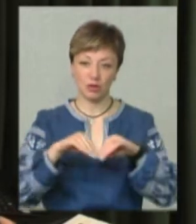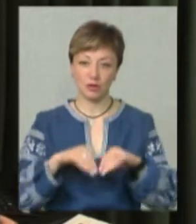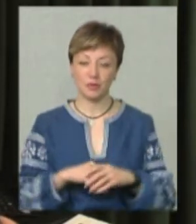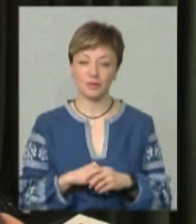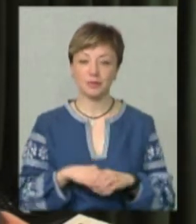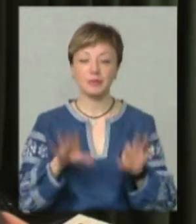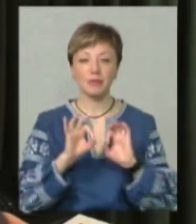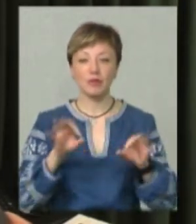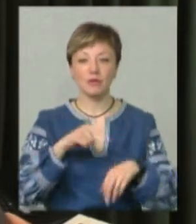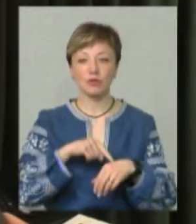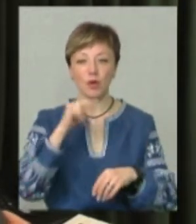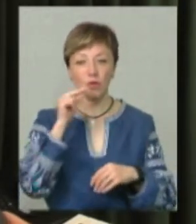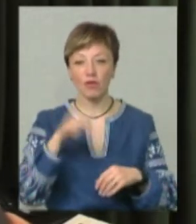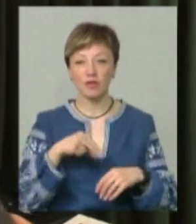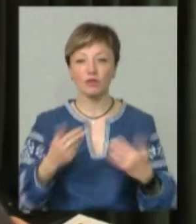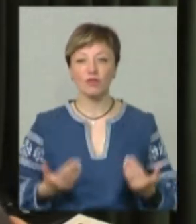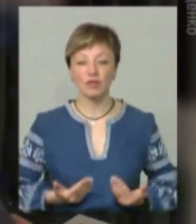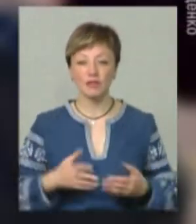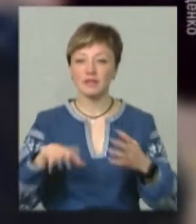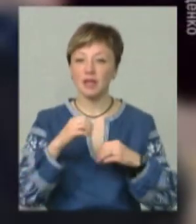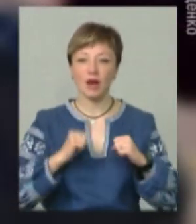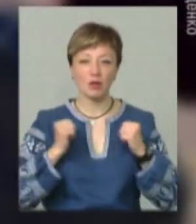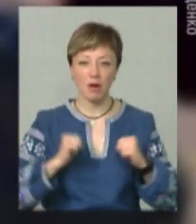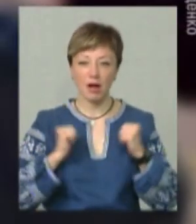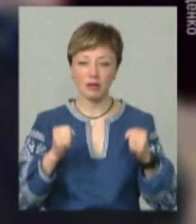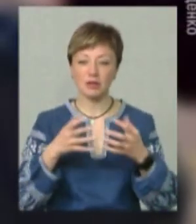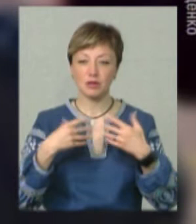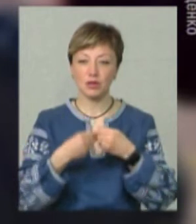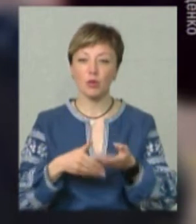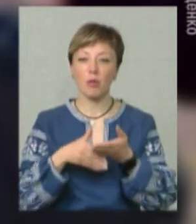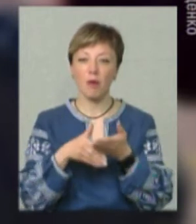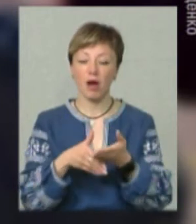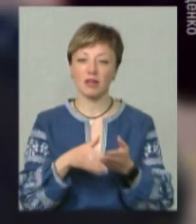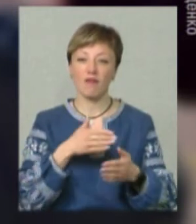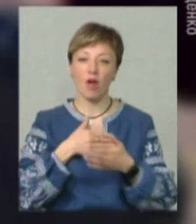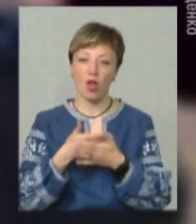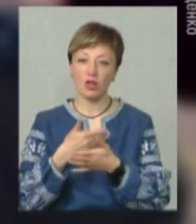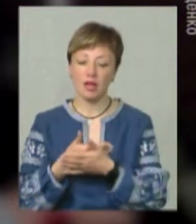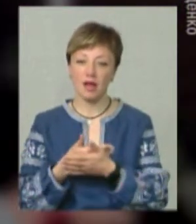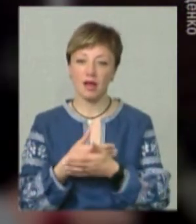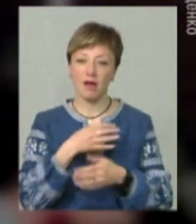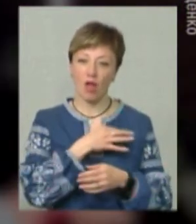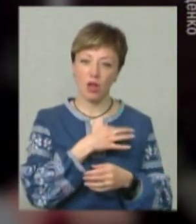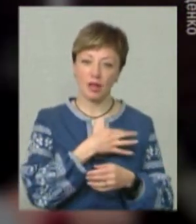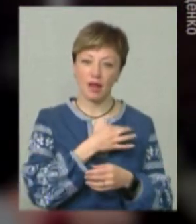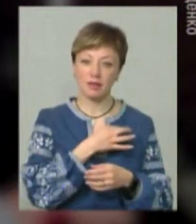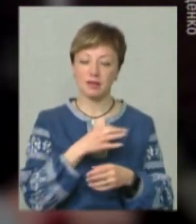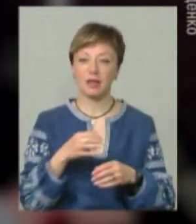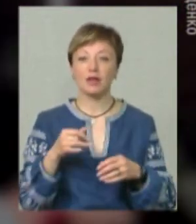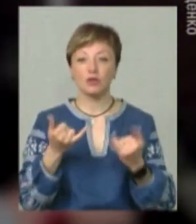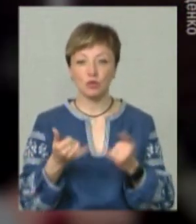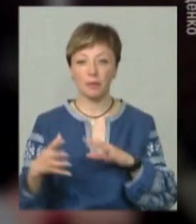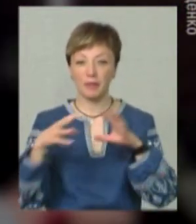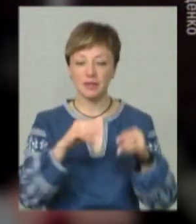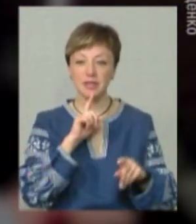Олена говорить, відчувала провину, що вижила, тому всіляко намагалася з родиною допомагати та волонтерити. Після того, як сюди переїхали, ну, ми